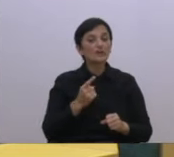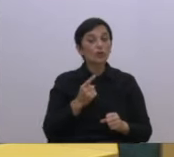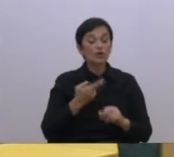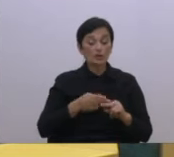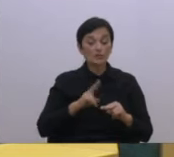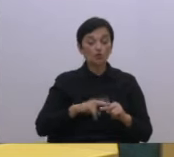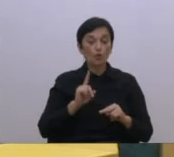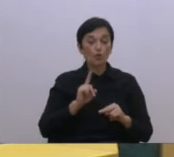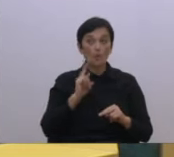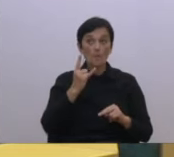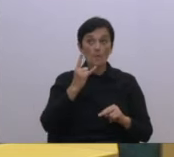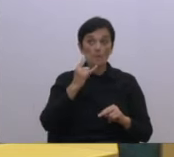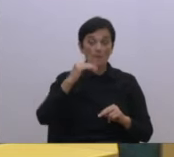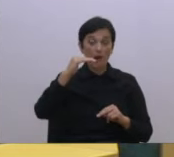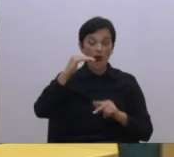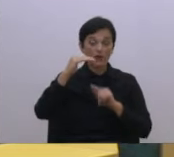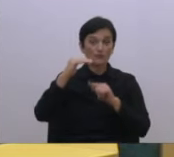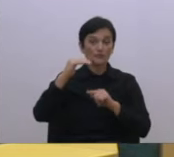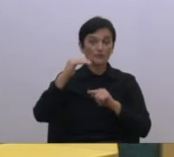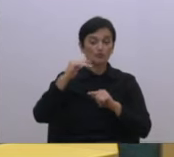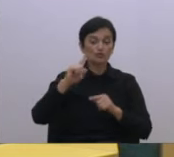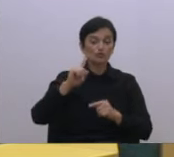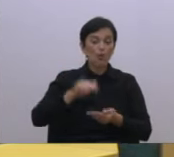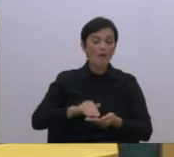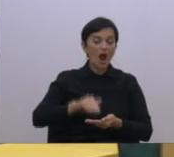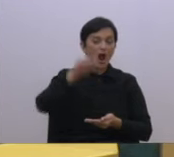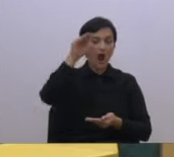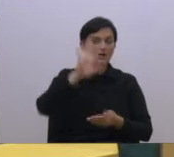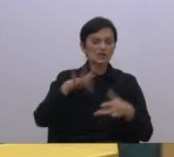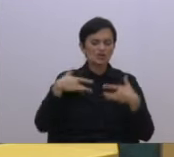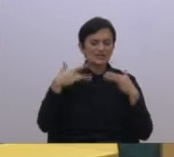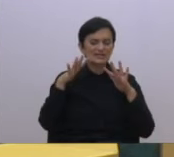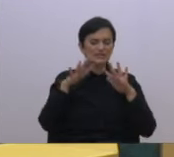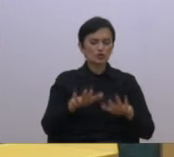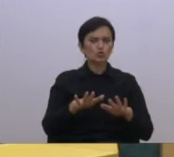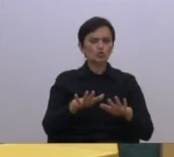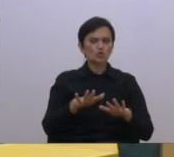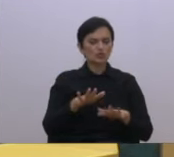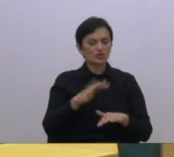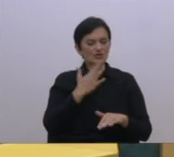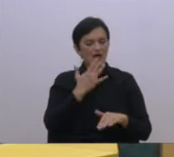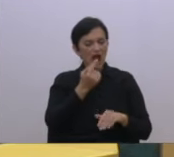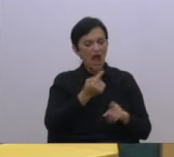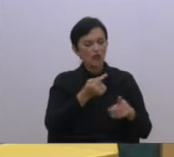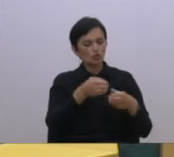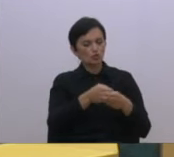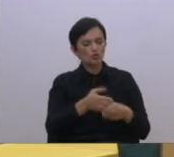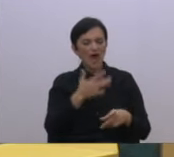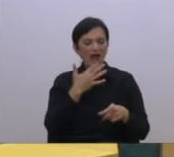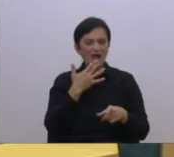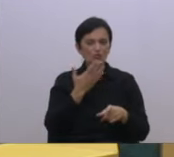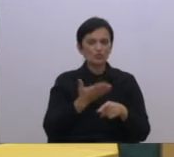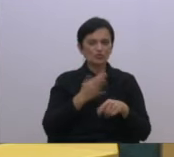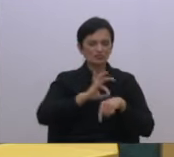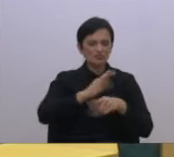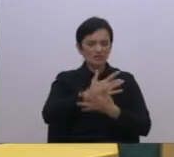იმიტომ რომ ბავშვი არ აღიზარდოს რაღაც სიძულვილით ამა თუ იმ ეთნიკური ჯგუფის, ეროვნების, რასის თუ არ ვიცი,